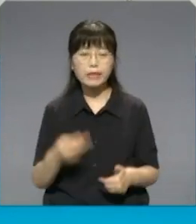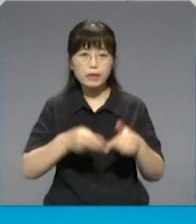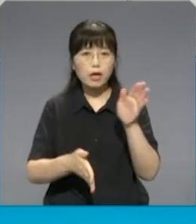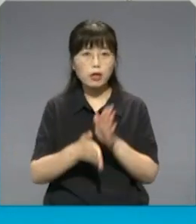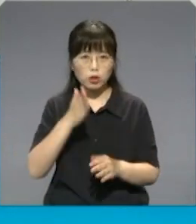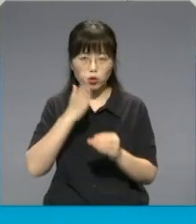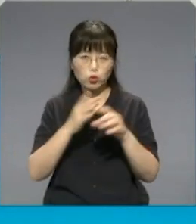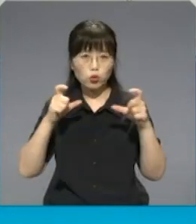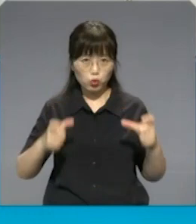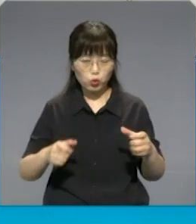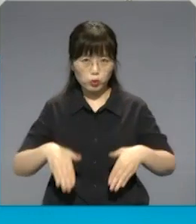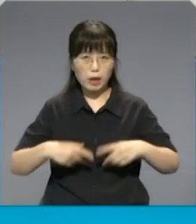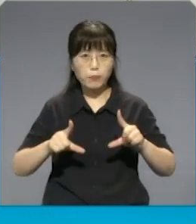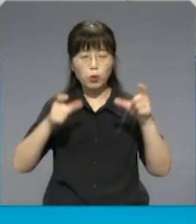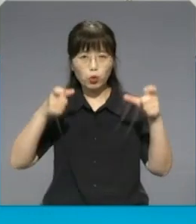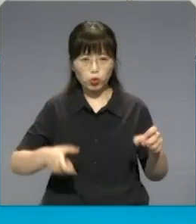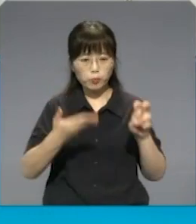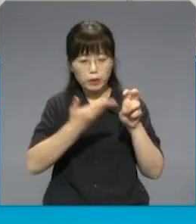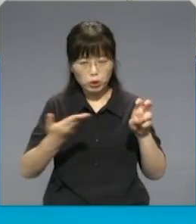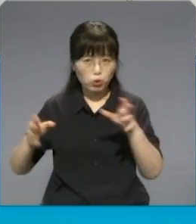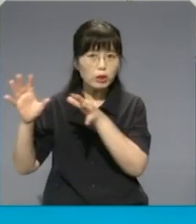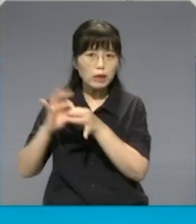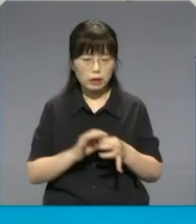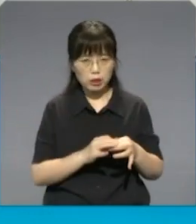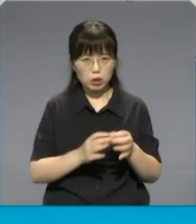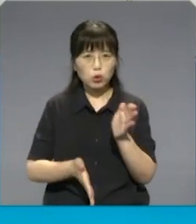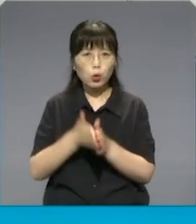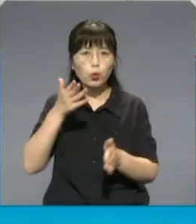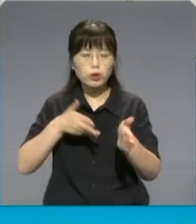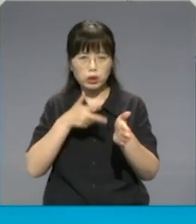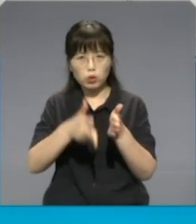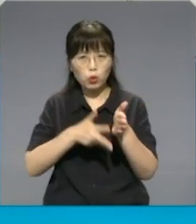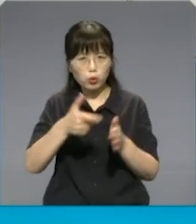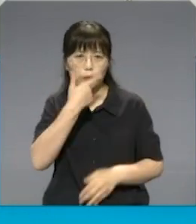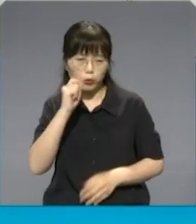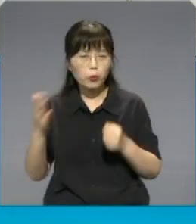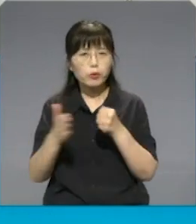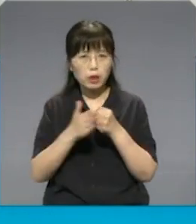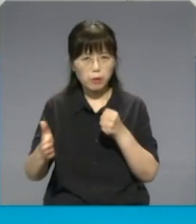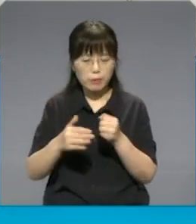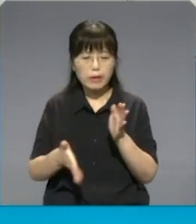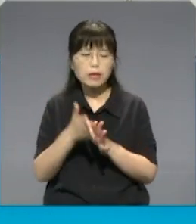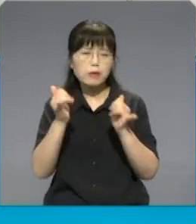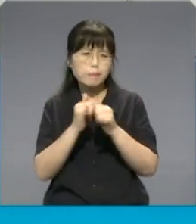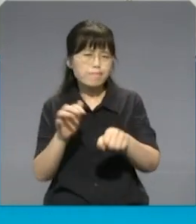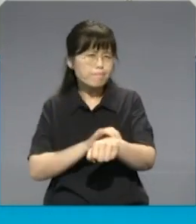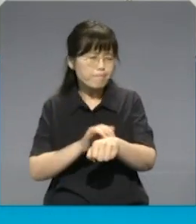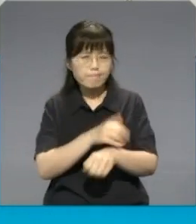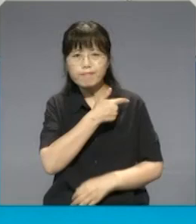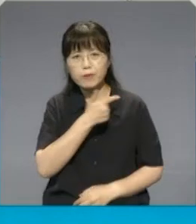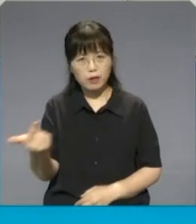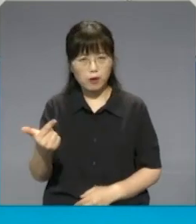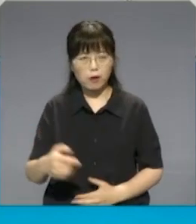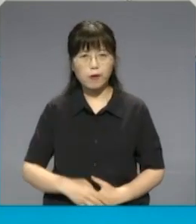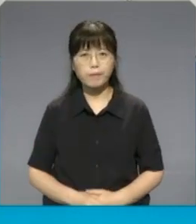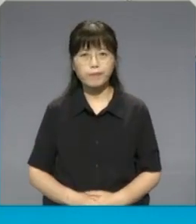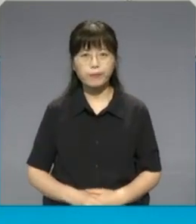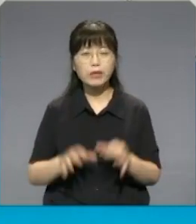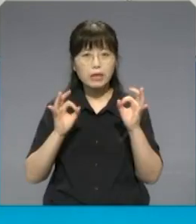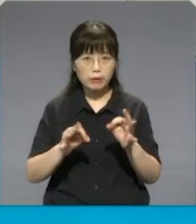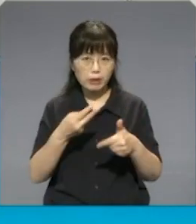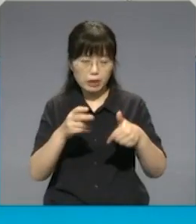인천시 중구 남동구 미추홀구를 잇는 도시철도 부재로 시민들의 불편이 속출하고 있다고 합니다.